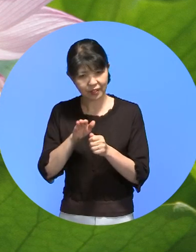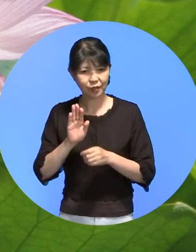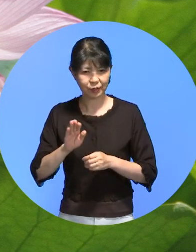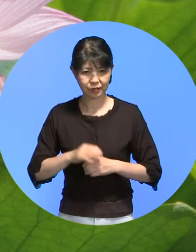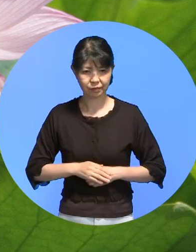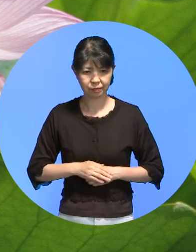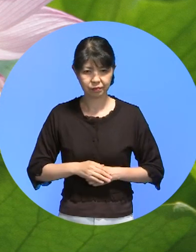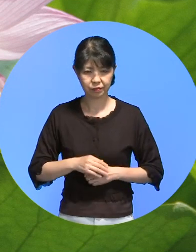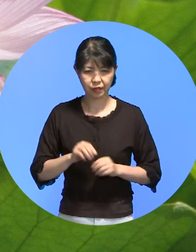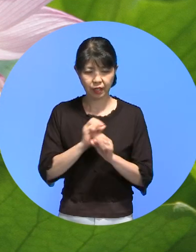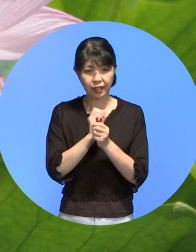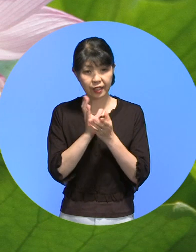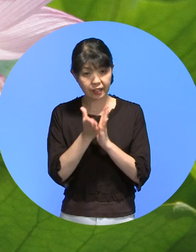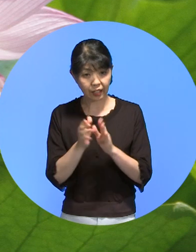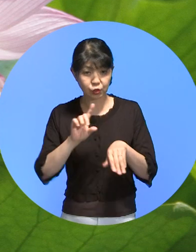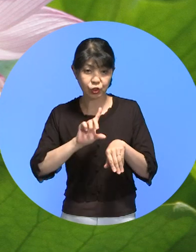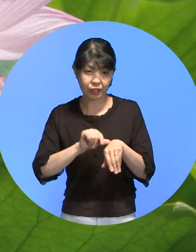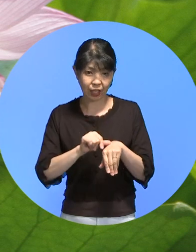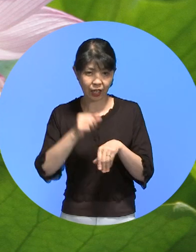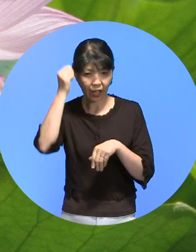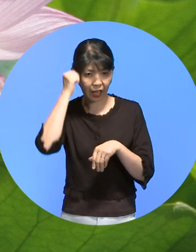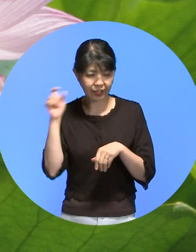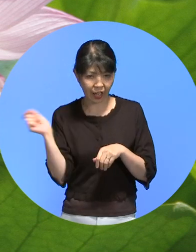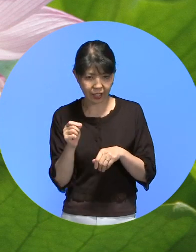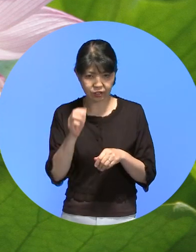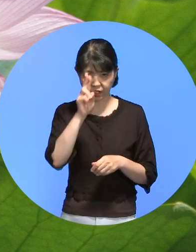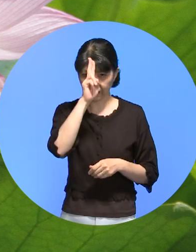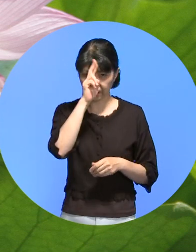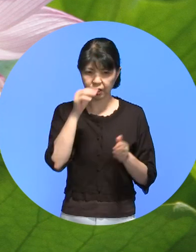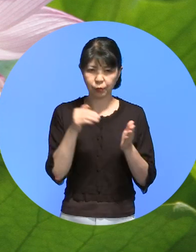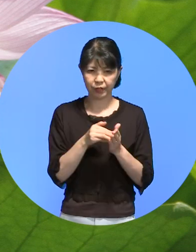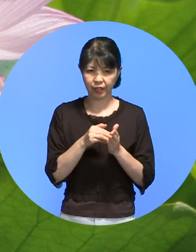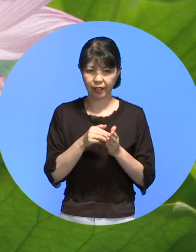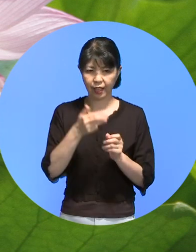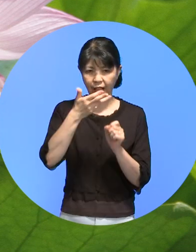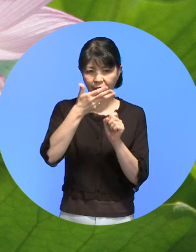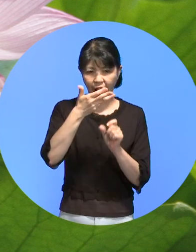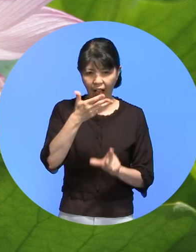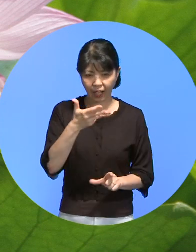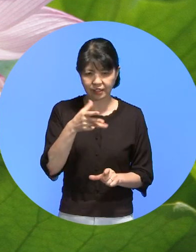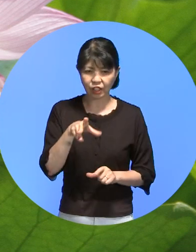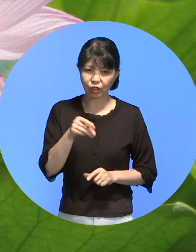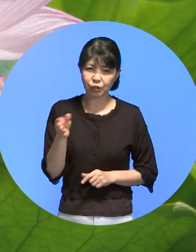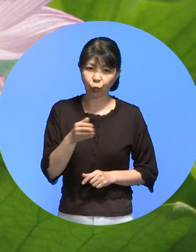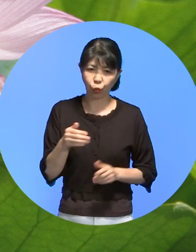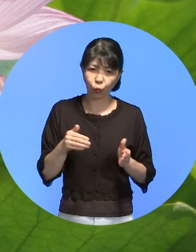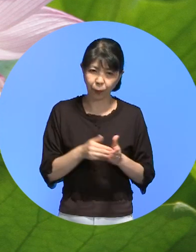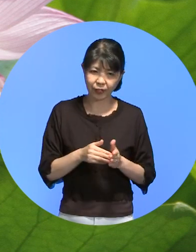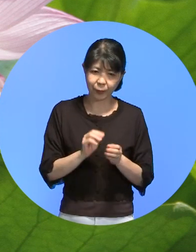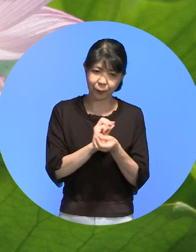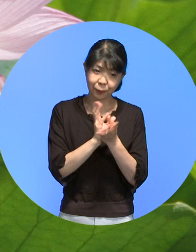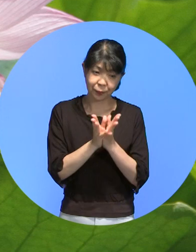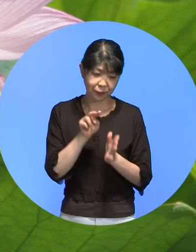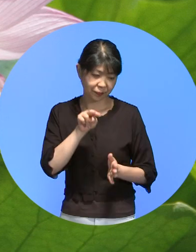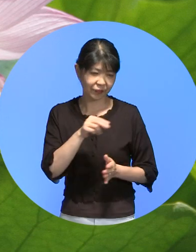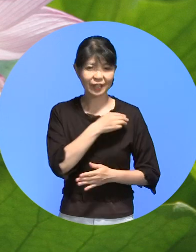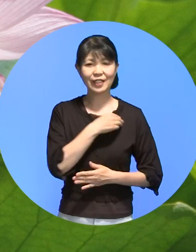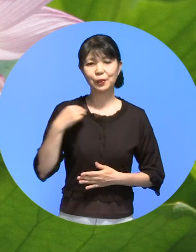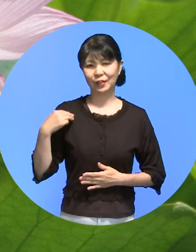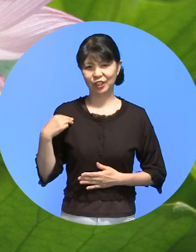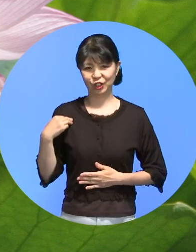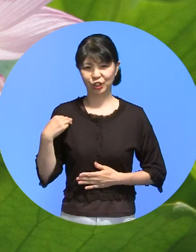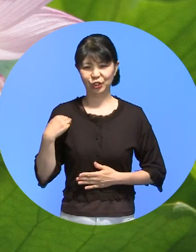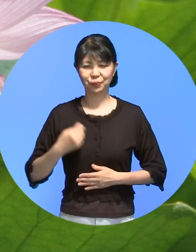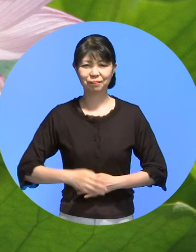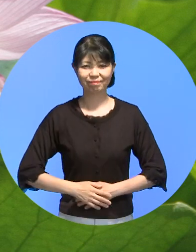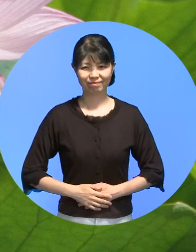込めて大切に育てています。開花時間は早朝から正午頃まで、花は8月上旬ま